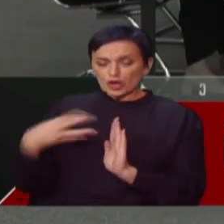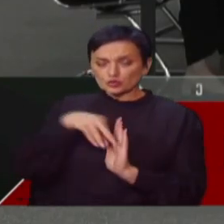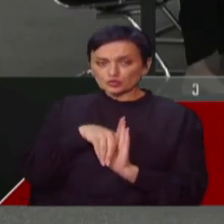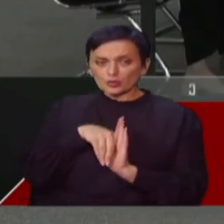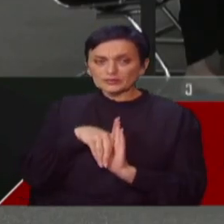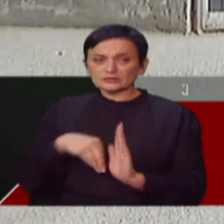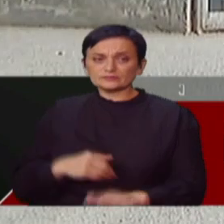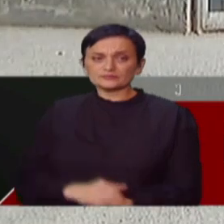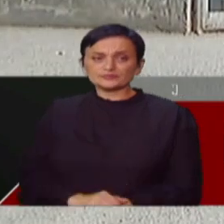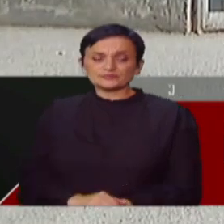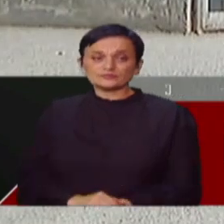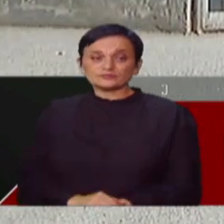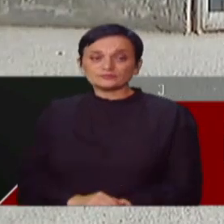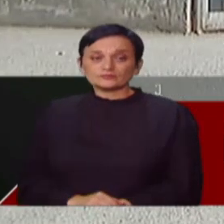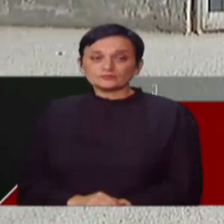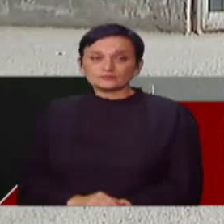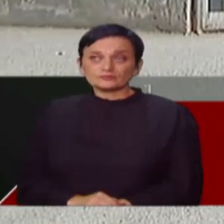ჩართულობით.